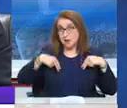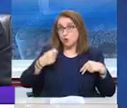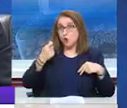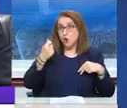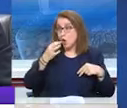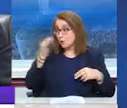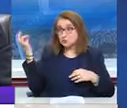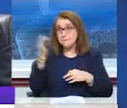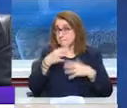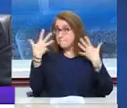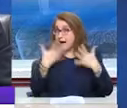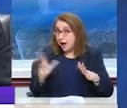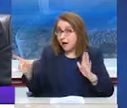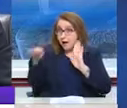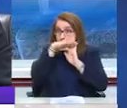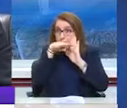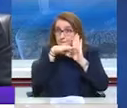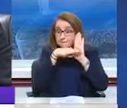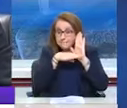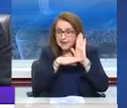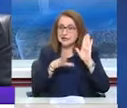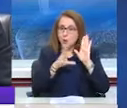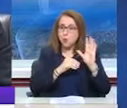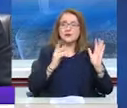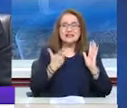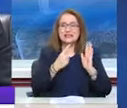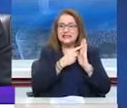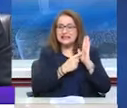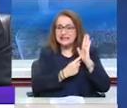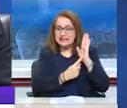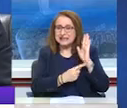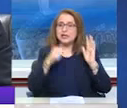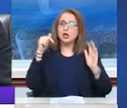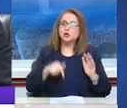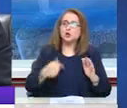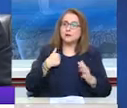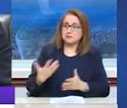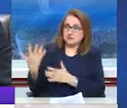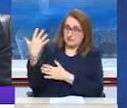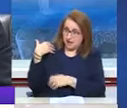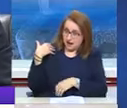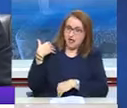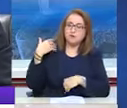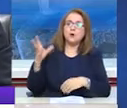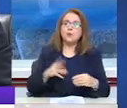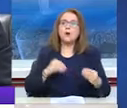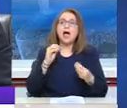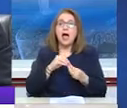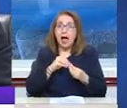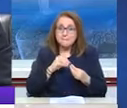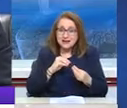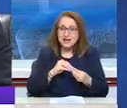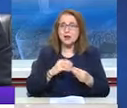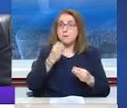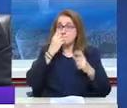νέους ενταγμένους στα μέτρα στήριξης την αποπληρωμή για τους μήνες Απρίλιο,